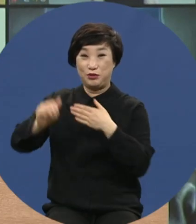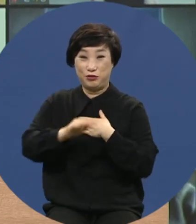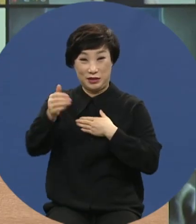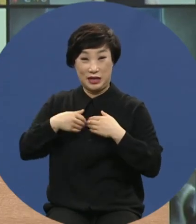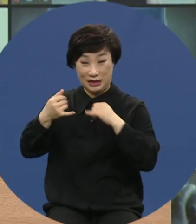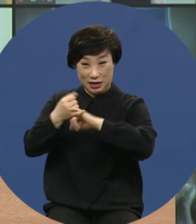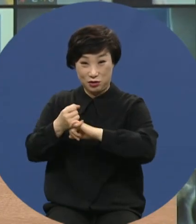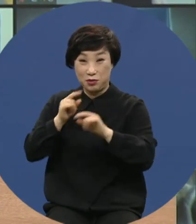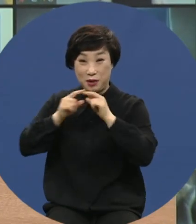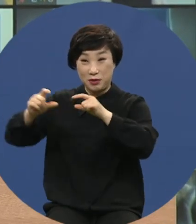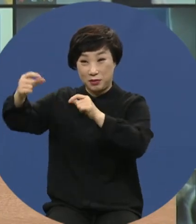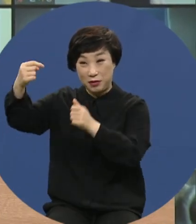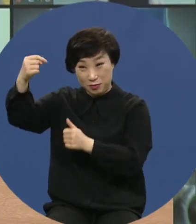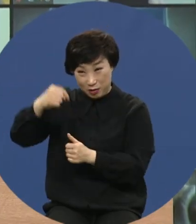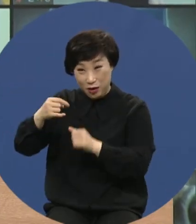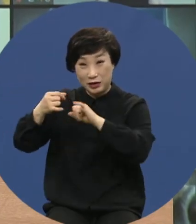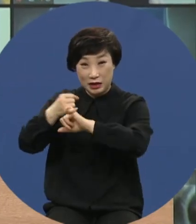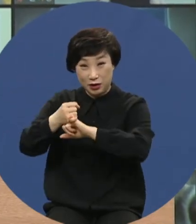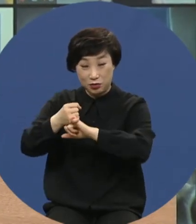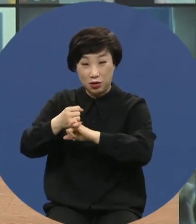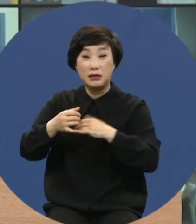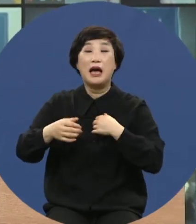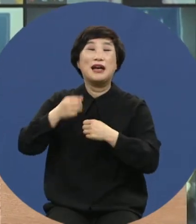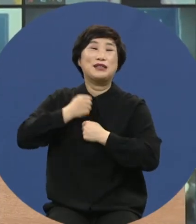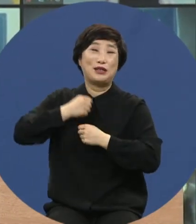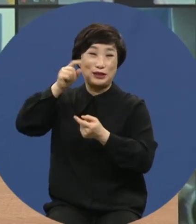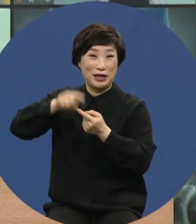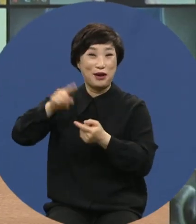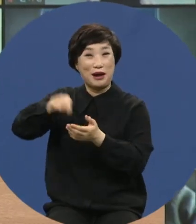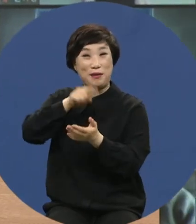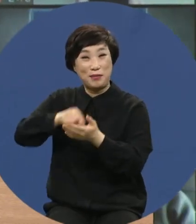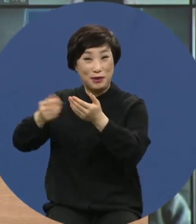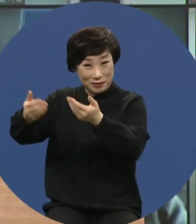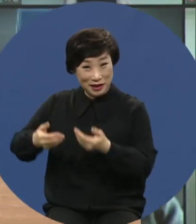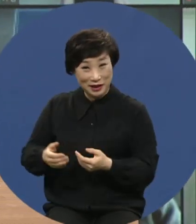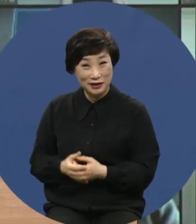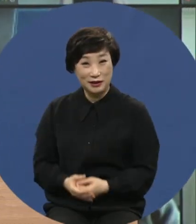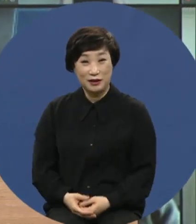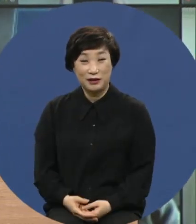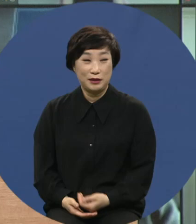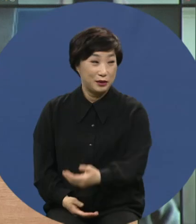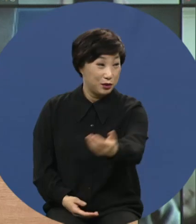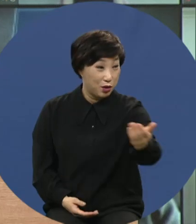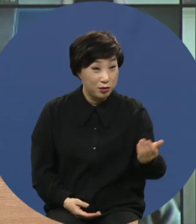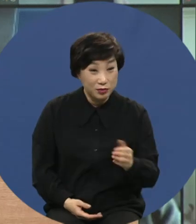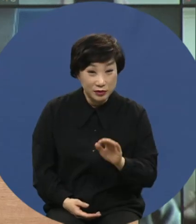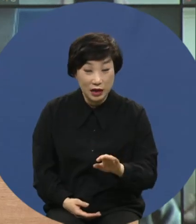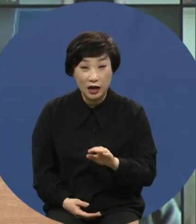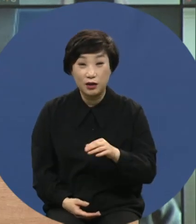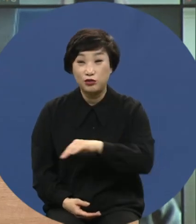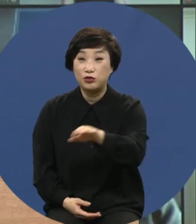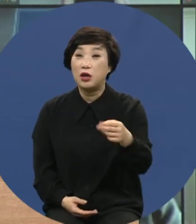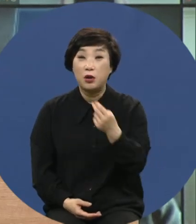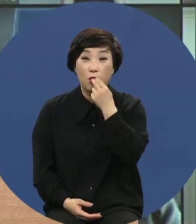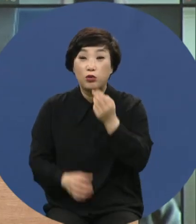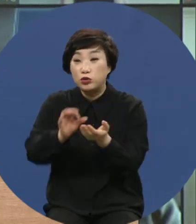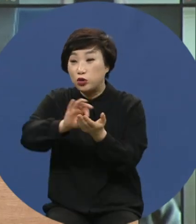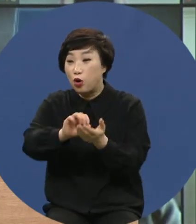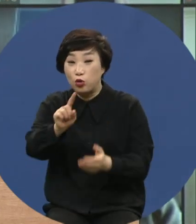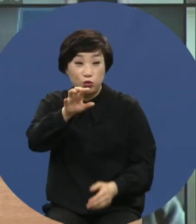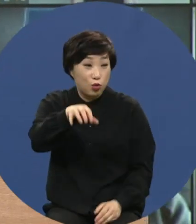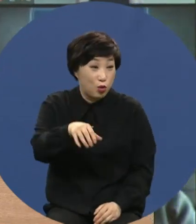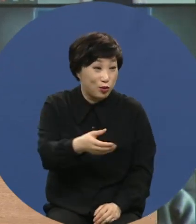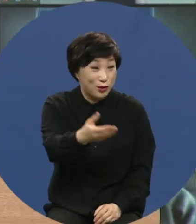약속하신 말씀, 명령하신 약속을 지킨 대로 갚는다는 것입니다. 여러분, 이 목숨을 어디다